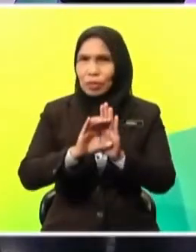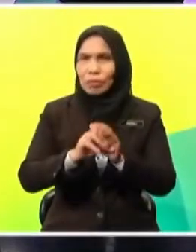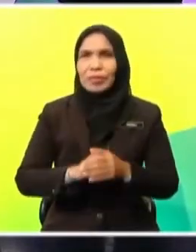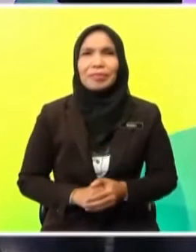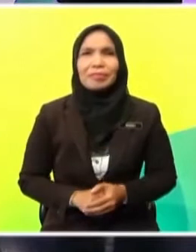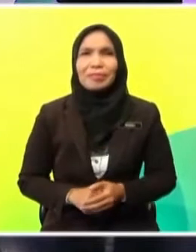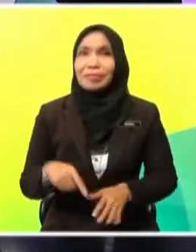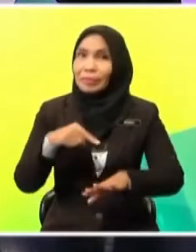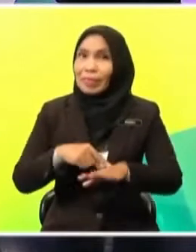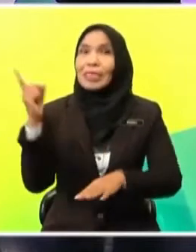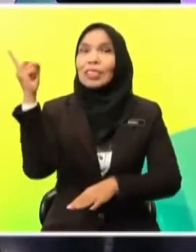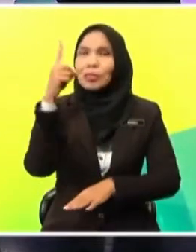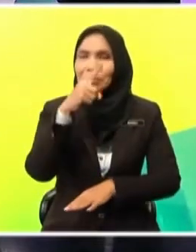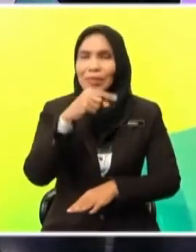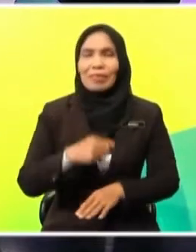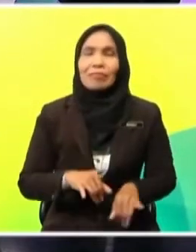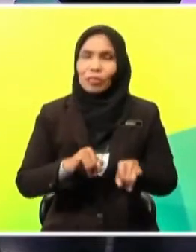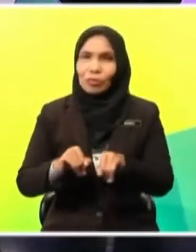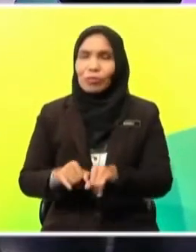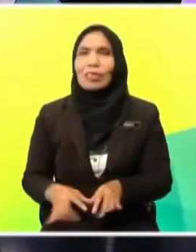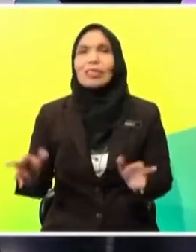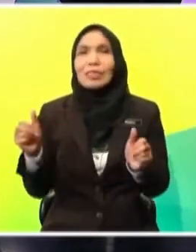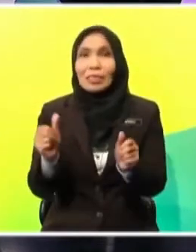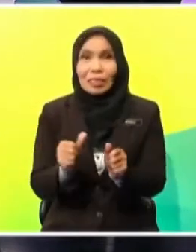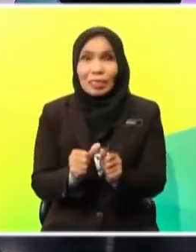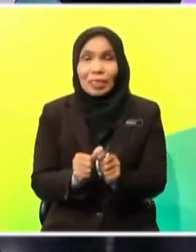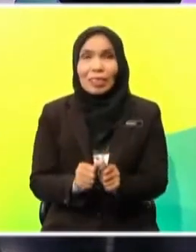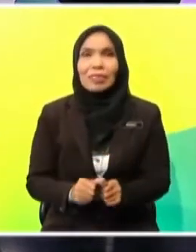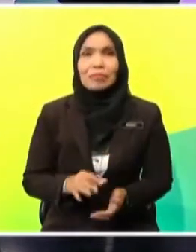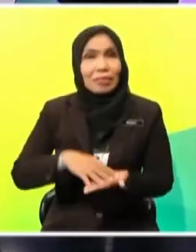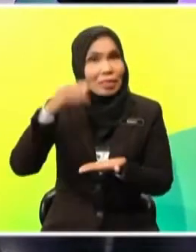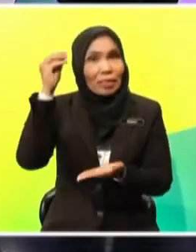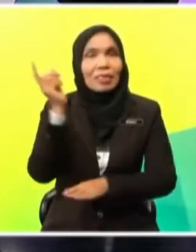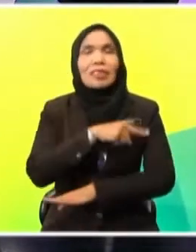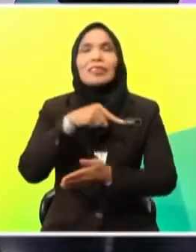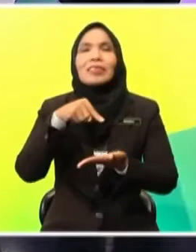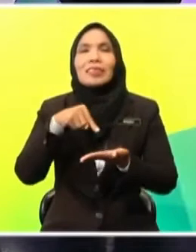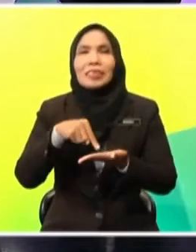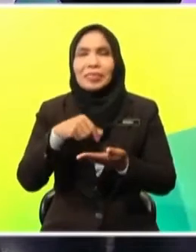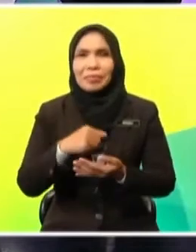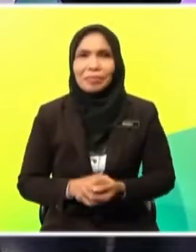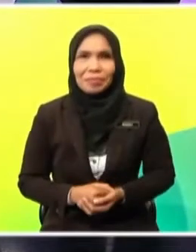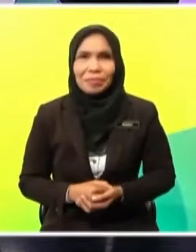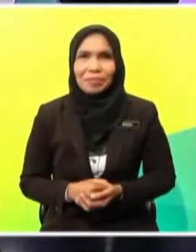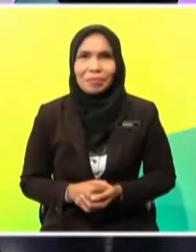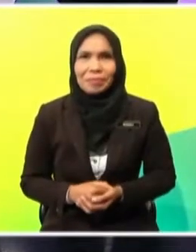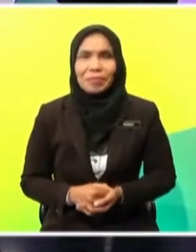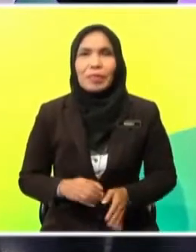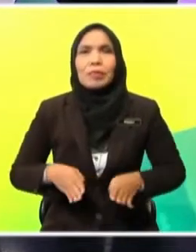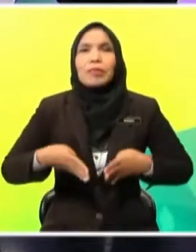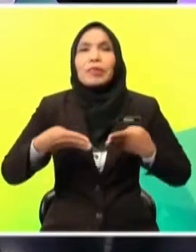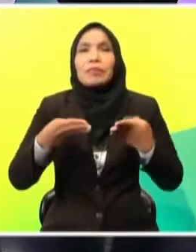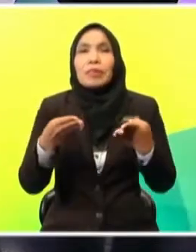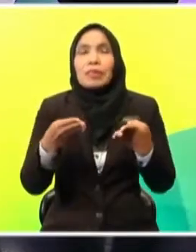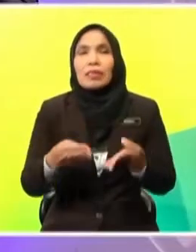sesuai dengan pembelajaran C pada hari ini yang kita enggak belajar tentang tajuk permainan tradisional dan kita enggak belajar bagaimana enak